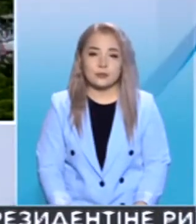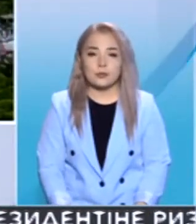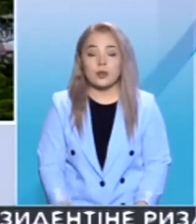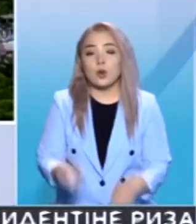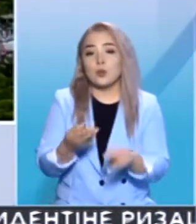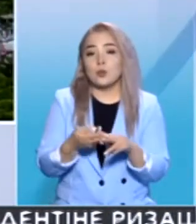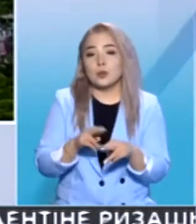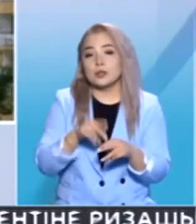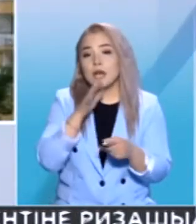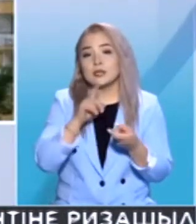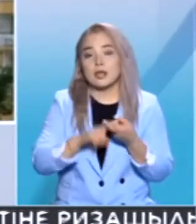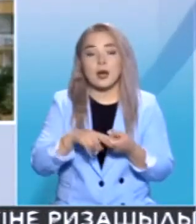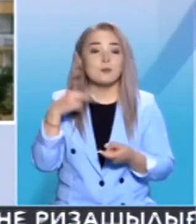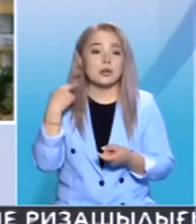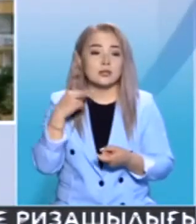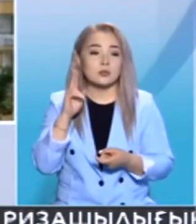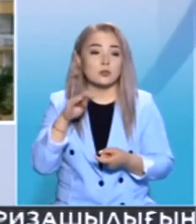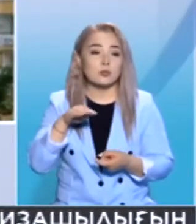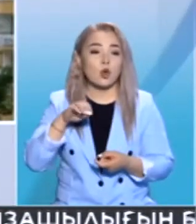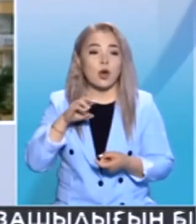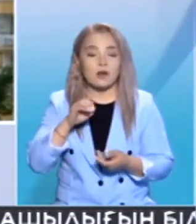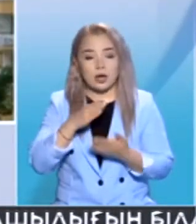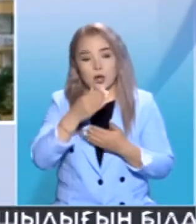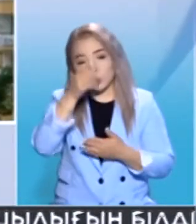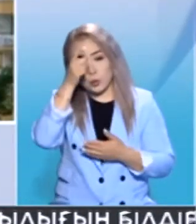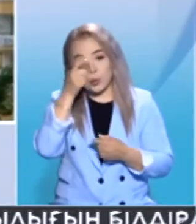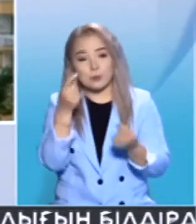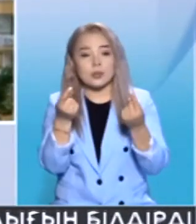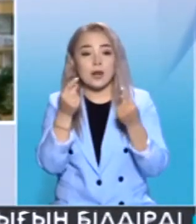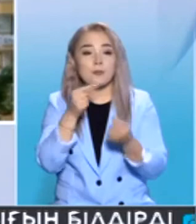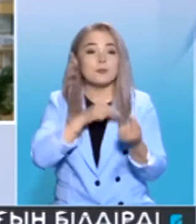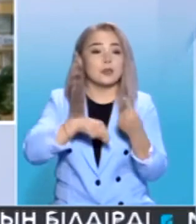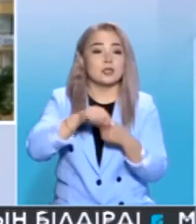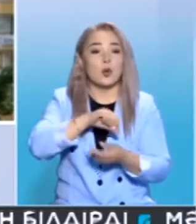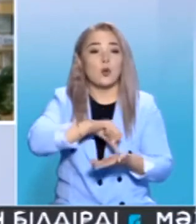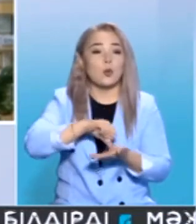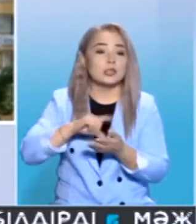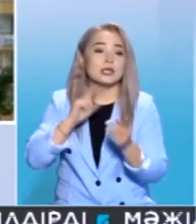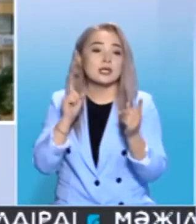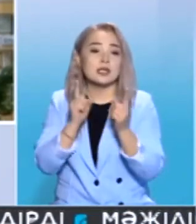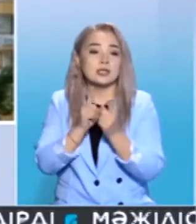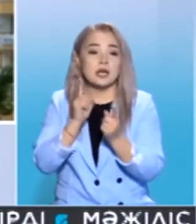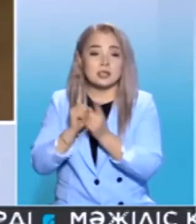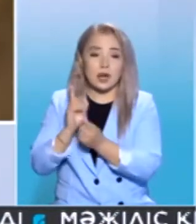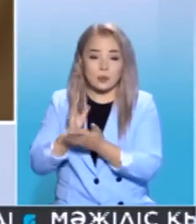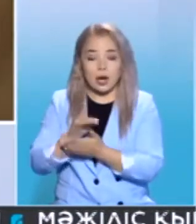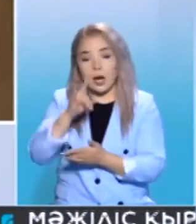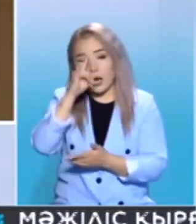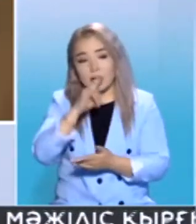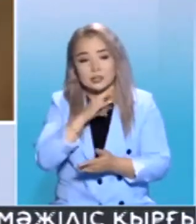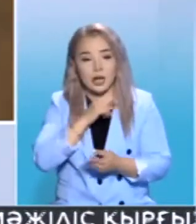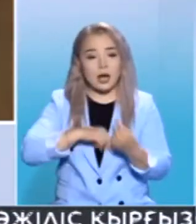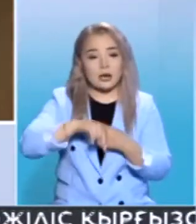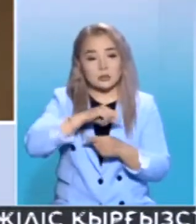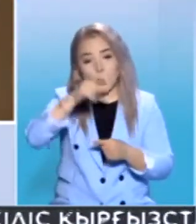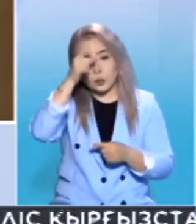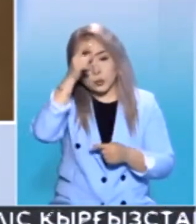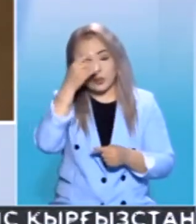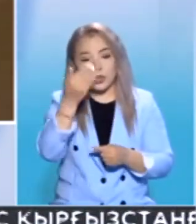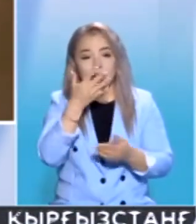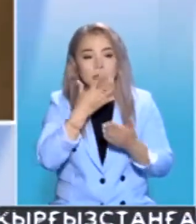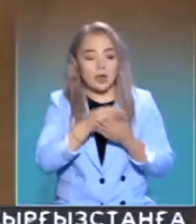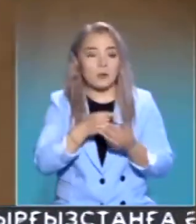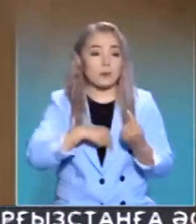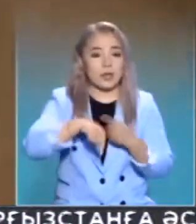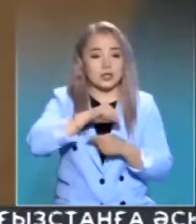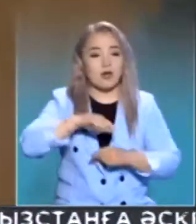Дәл осы сәттерде президент Қасым Жомарт Тоқаев Түркияның ірі бизнес өкілдерімен кездесіп жатыр. Одан кейін қазақ-түрік кәсіпкерлерінің қатысуымен